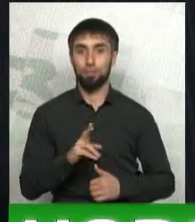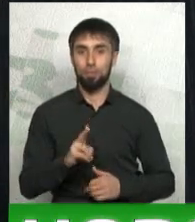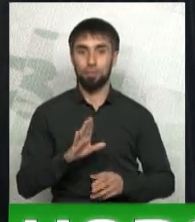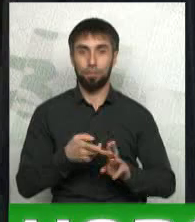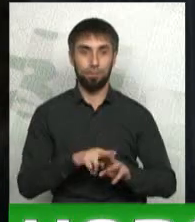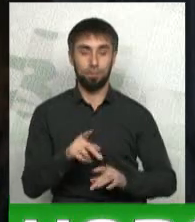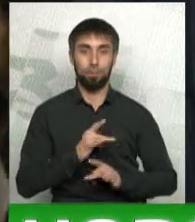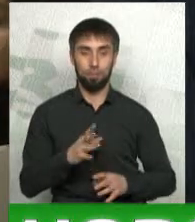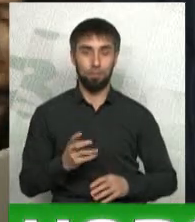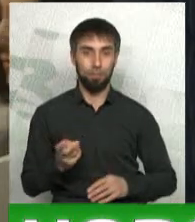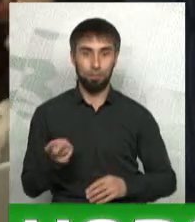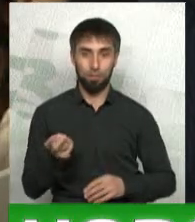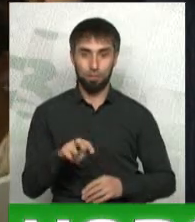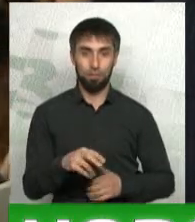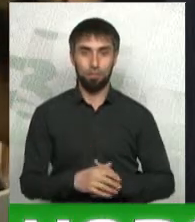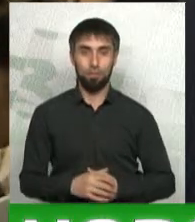этот праздник приходит,